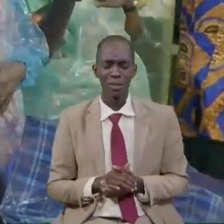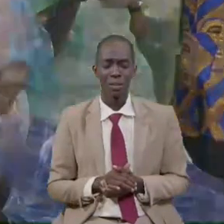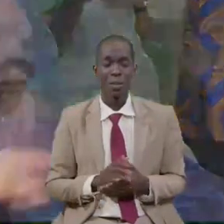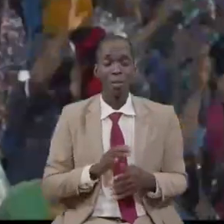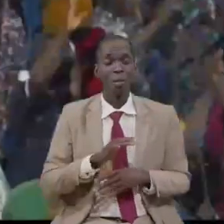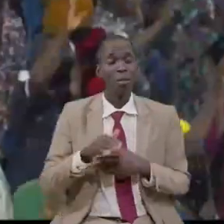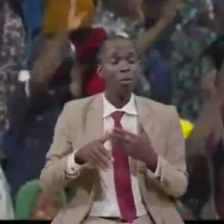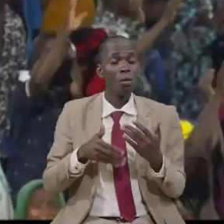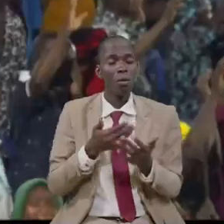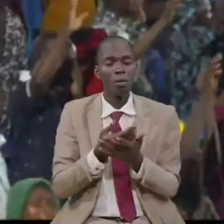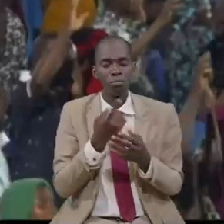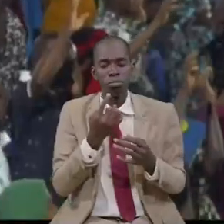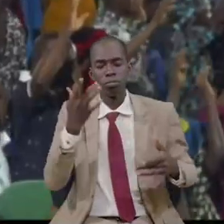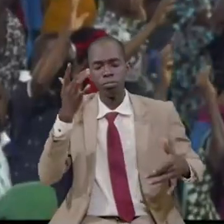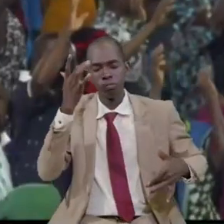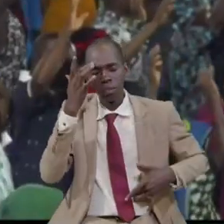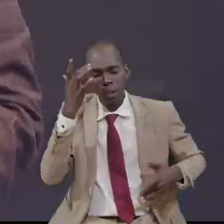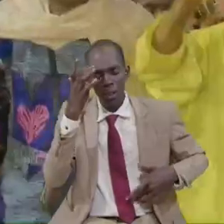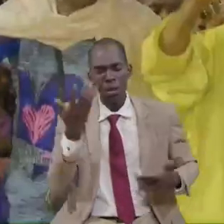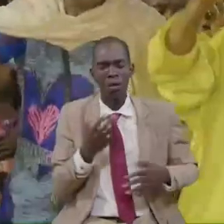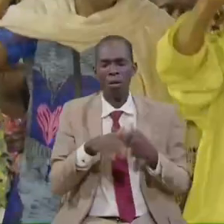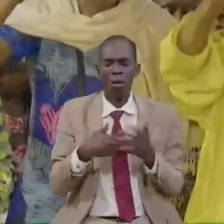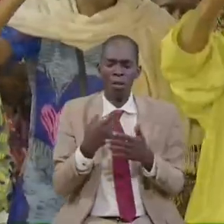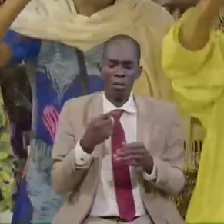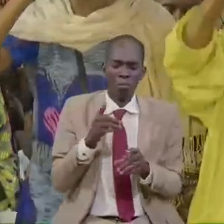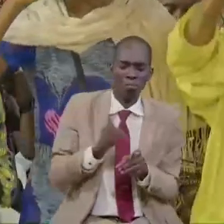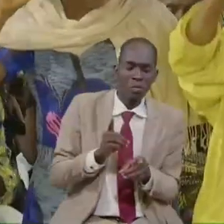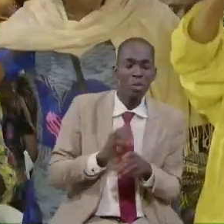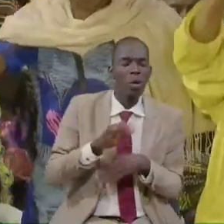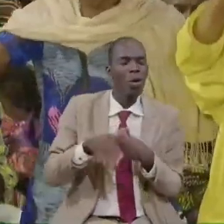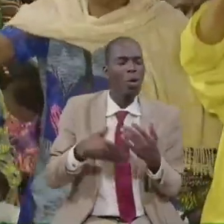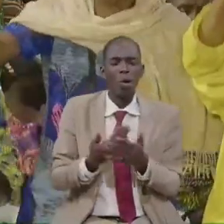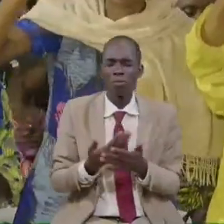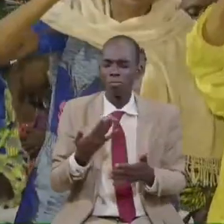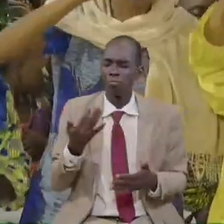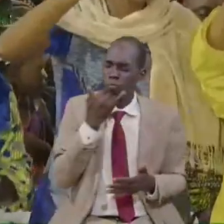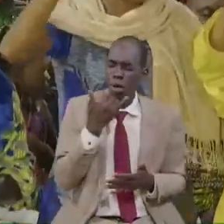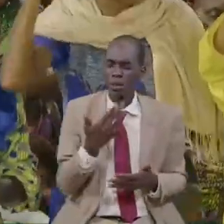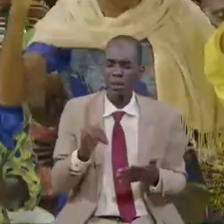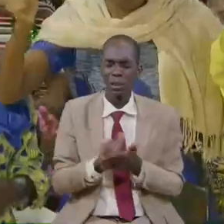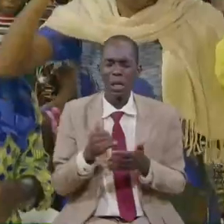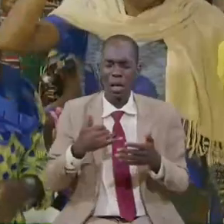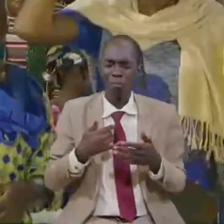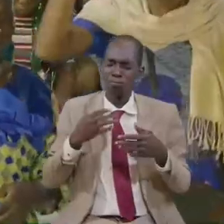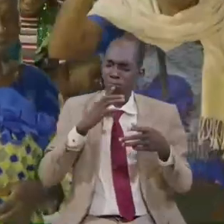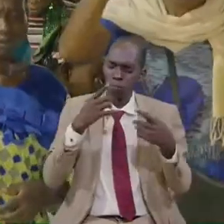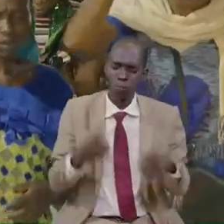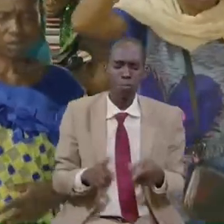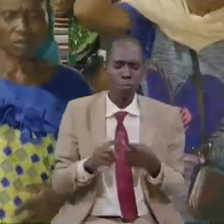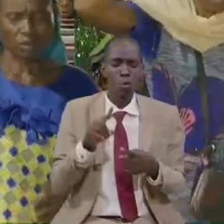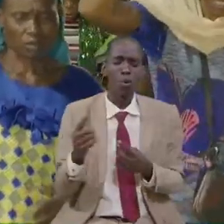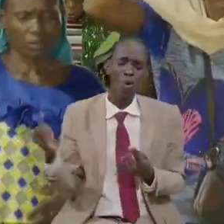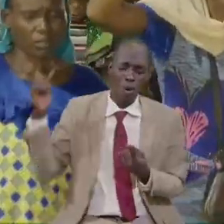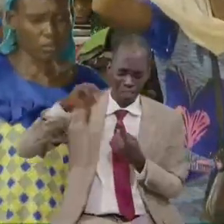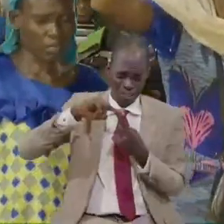Toutes les maladies, infirmités, les déformations, tout ce qui vous a accompagné jusqu'à ce jour,